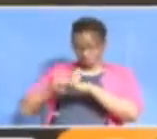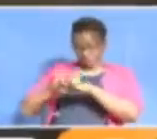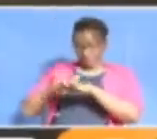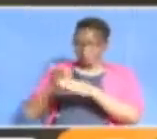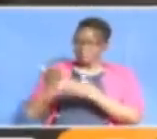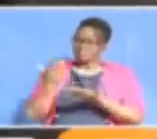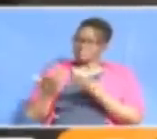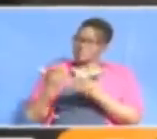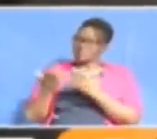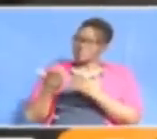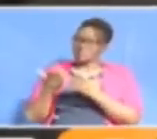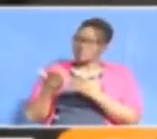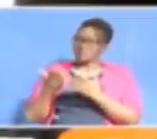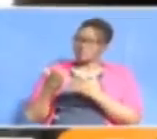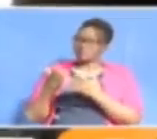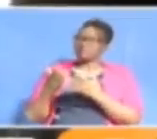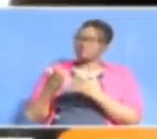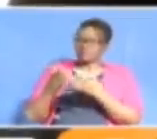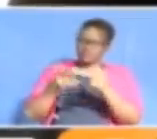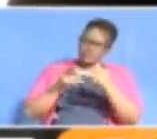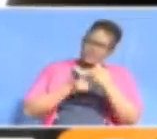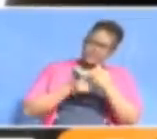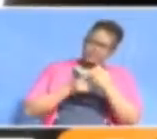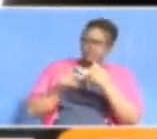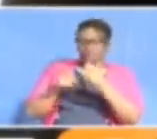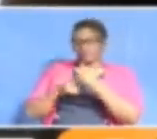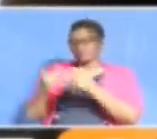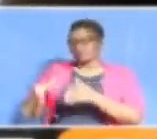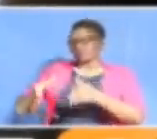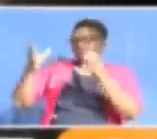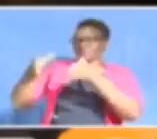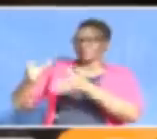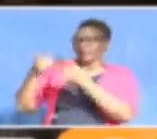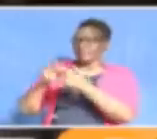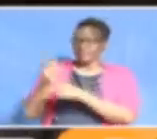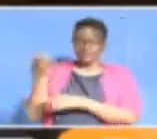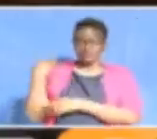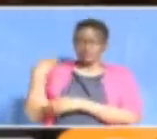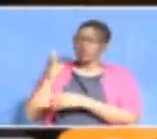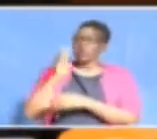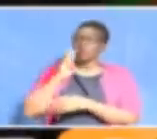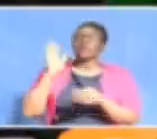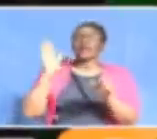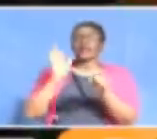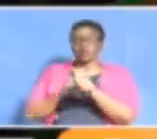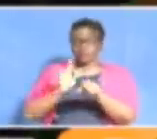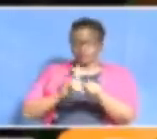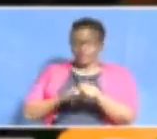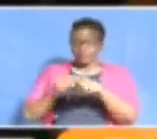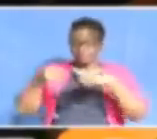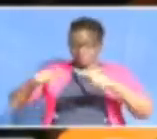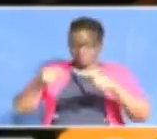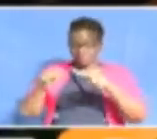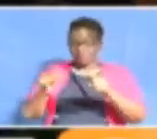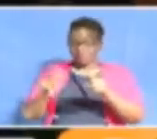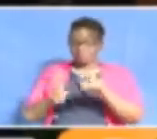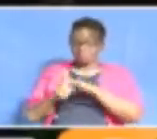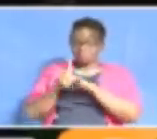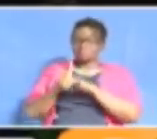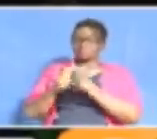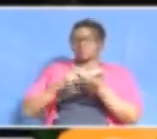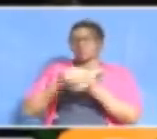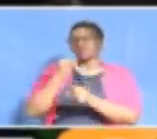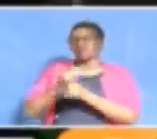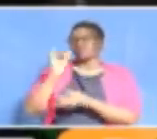unaweza uza hata drum 6-7. Lakini before tulikuwa tunachota maji nyingi. Wenye pikipiki zilikuja, kazi yetu imepungua. Biashara